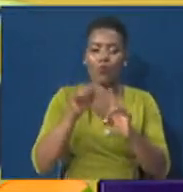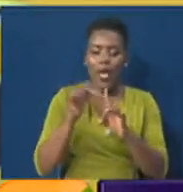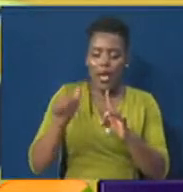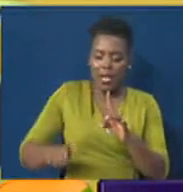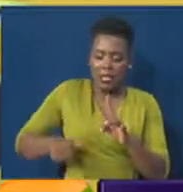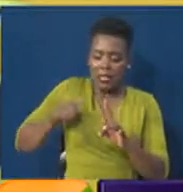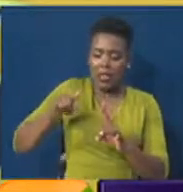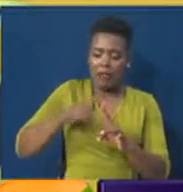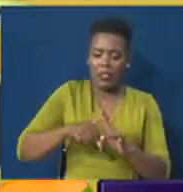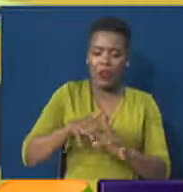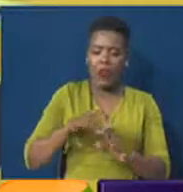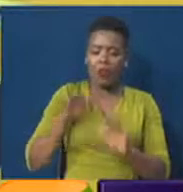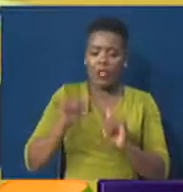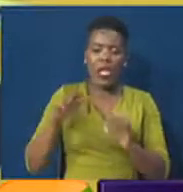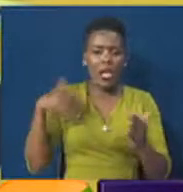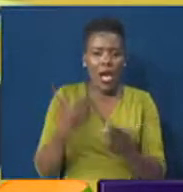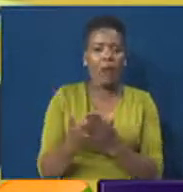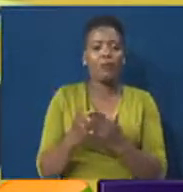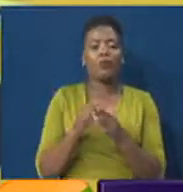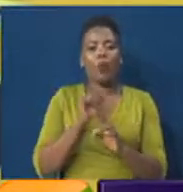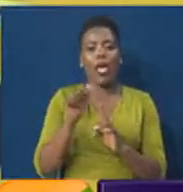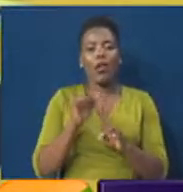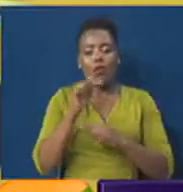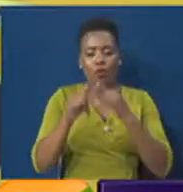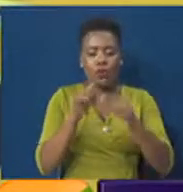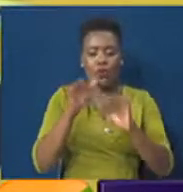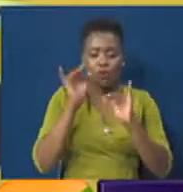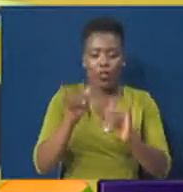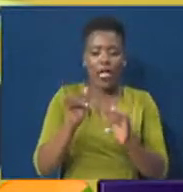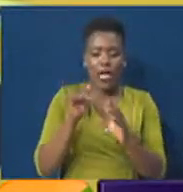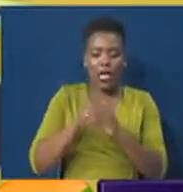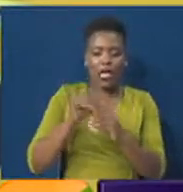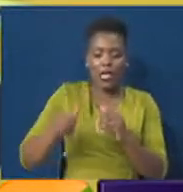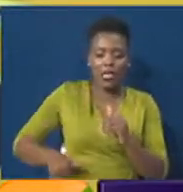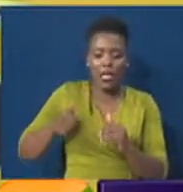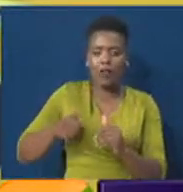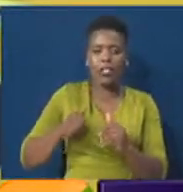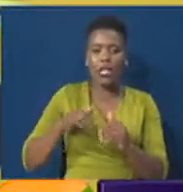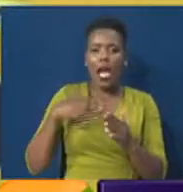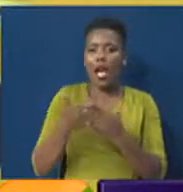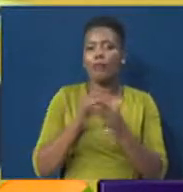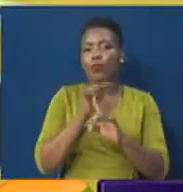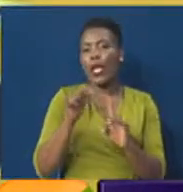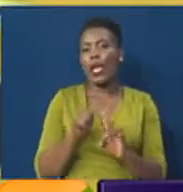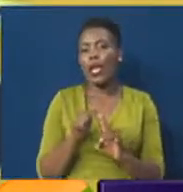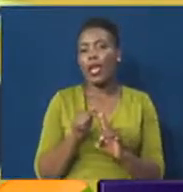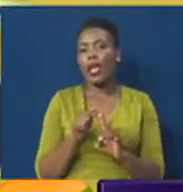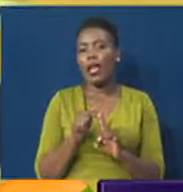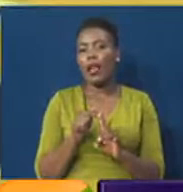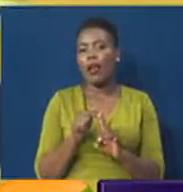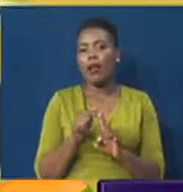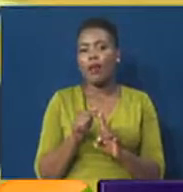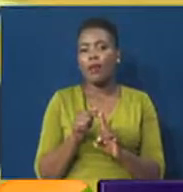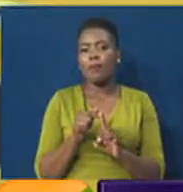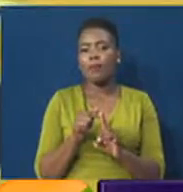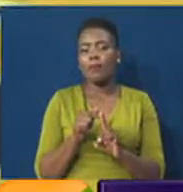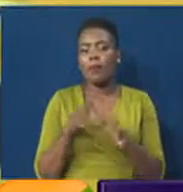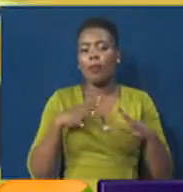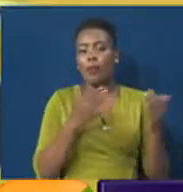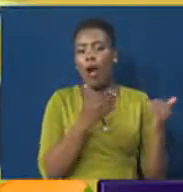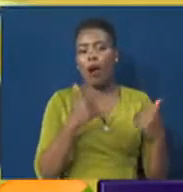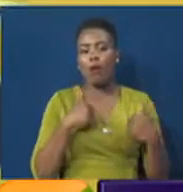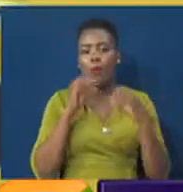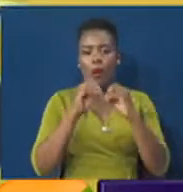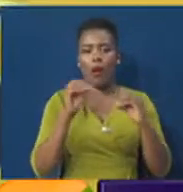Kuria na Sam Kituko utaendelea kuadhiri watu wengine milioni 16 ambao hawana matumaini. Kwa